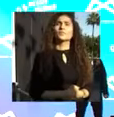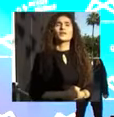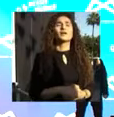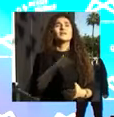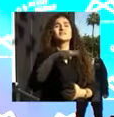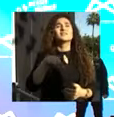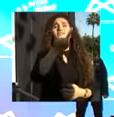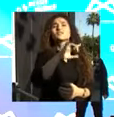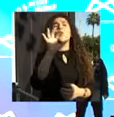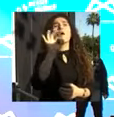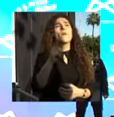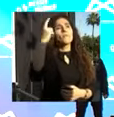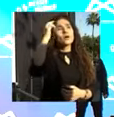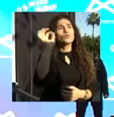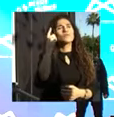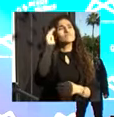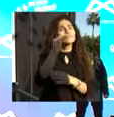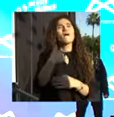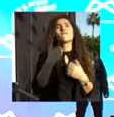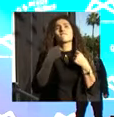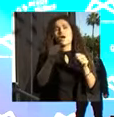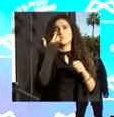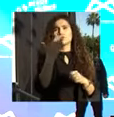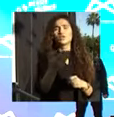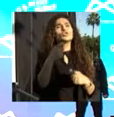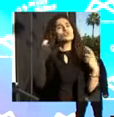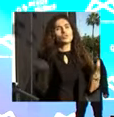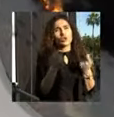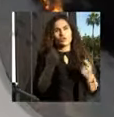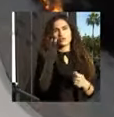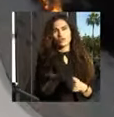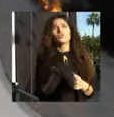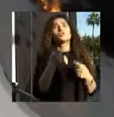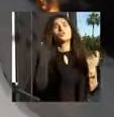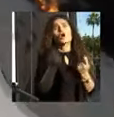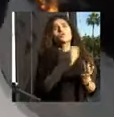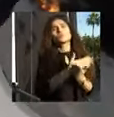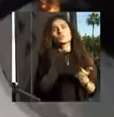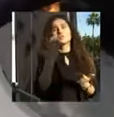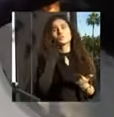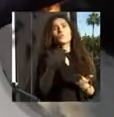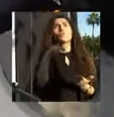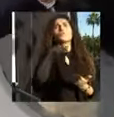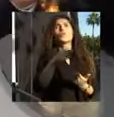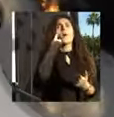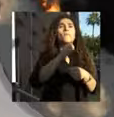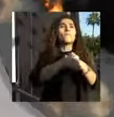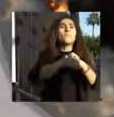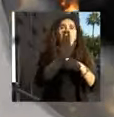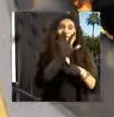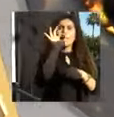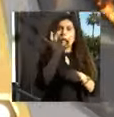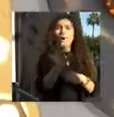Sizlerin başını öne eğdirmeyeceğiz dedik. Çalışacağız. Çalışıyoruz. Bakın pandemi sürecini